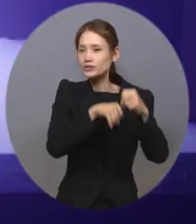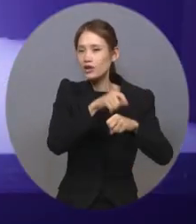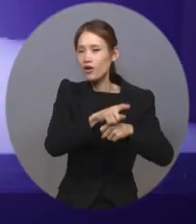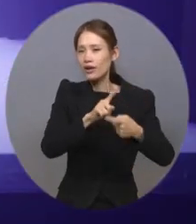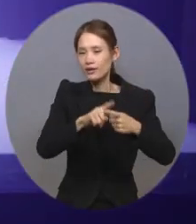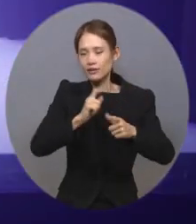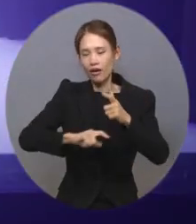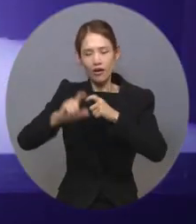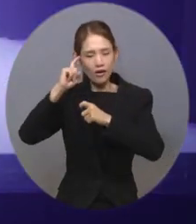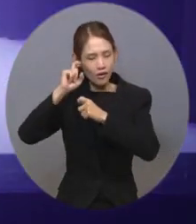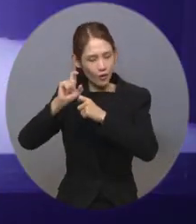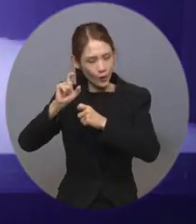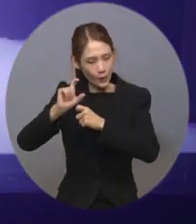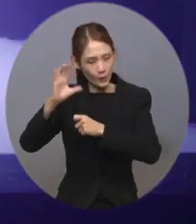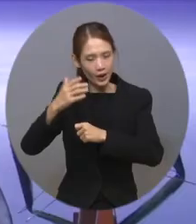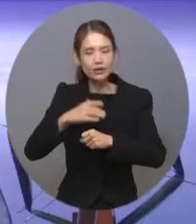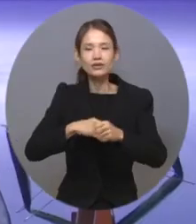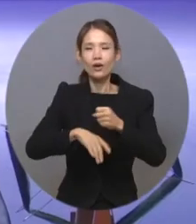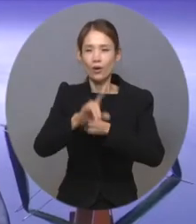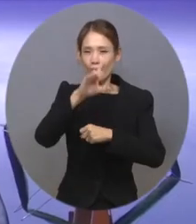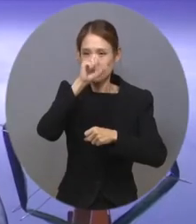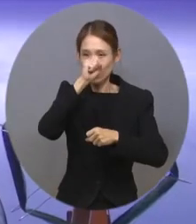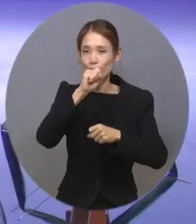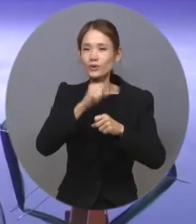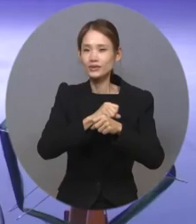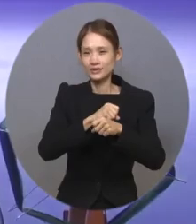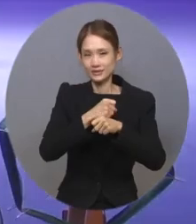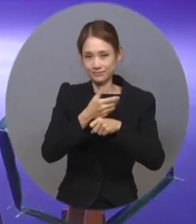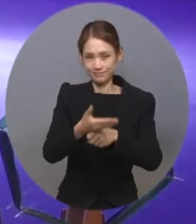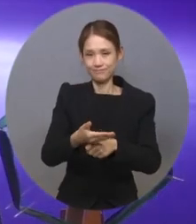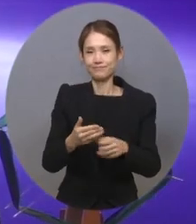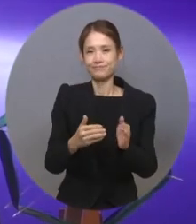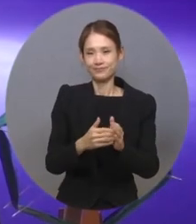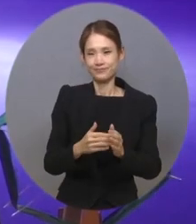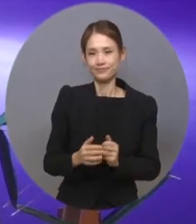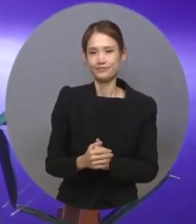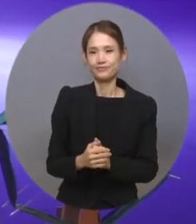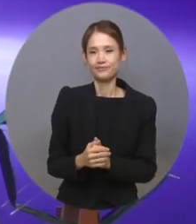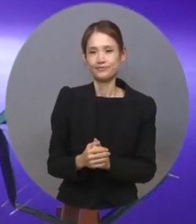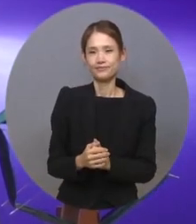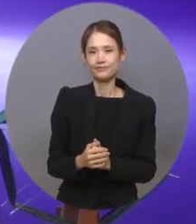뜻깊은 시간이 되었습니다. 복지TV 전북방송 서승리였습니다.